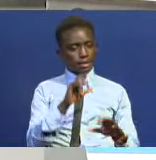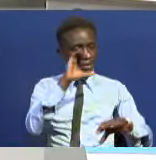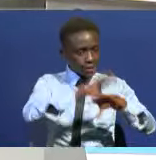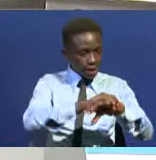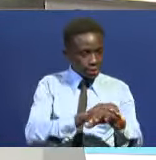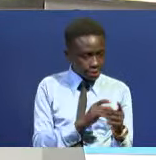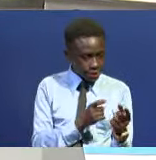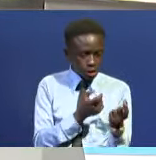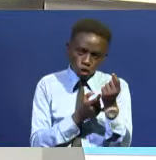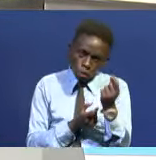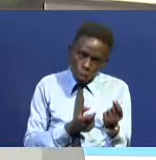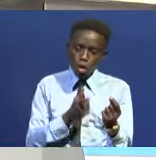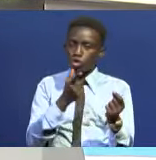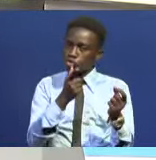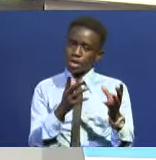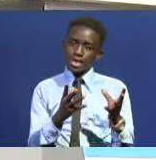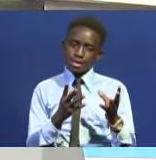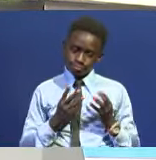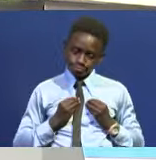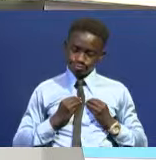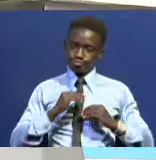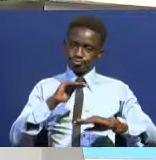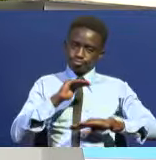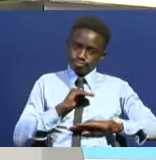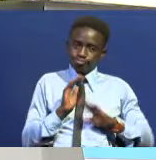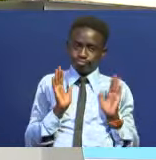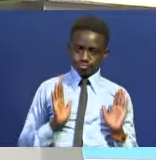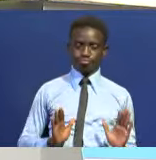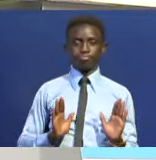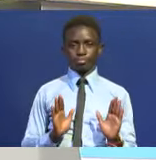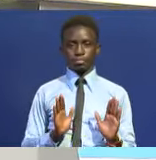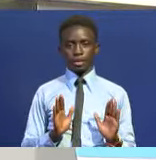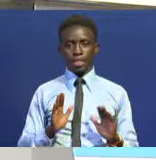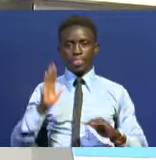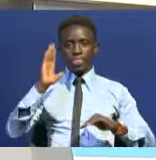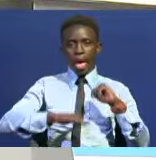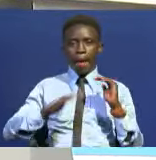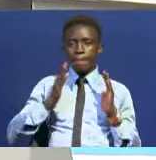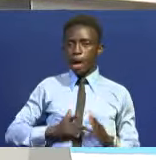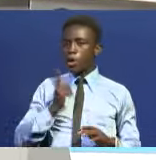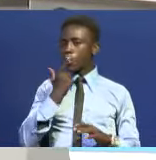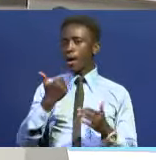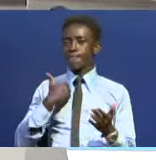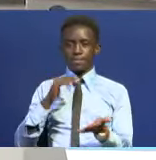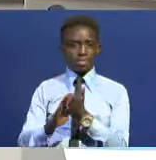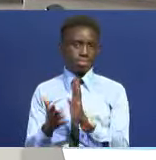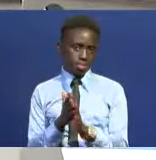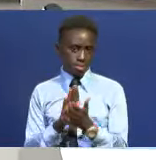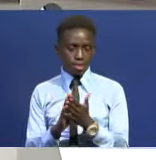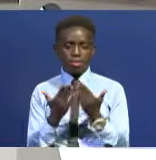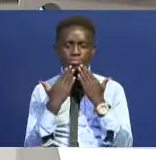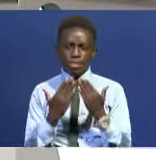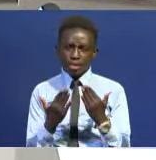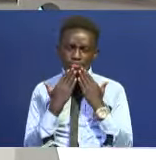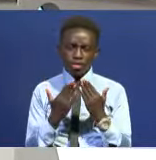ni kidogo sana, basi kuna yule ambaye anatamani. Mimi sina la ziada ila kutoa shukrani jazila